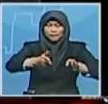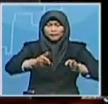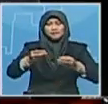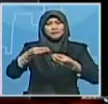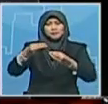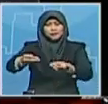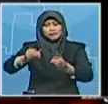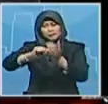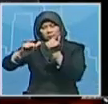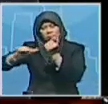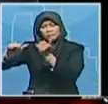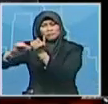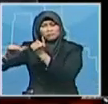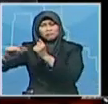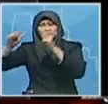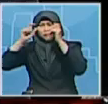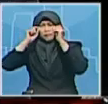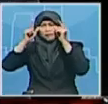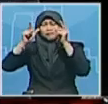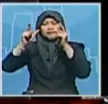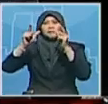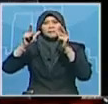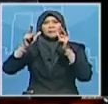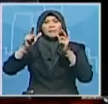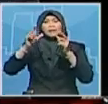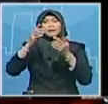pengguna dan sebagainya. Brotherhood pula